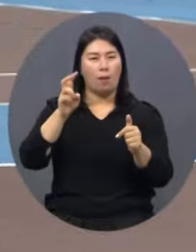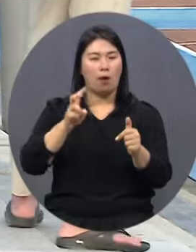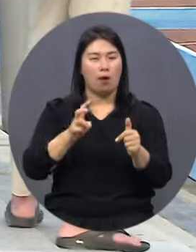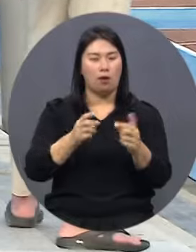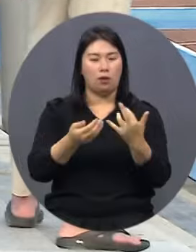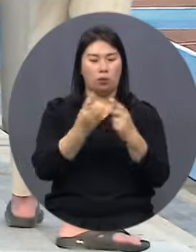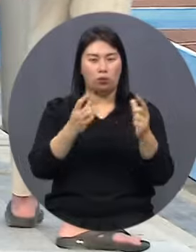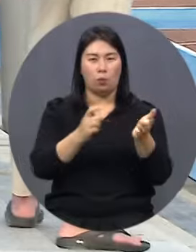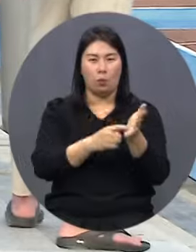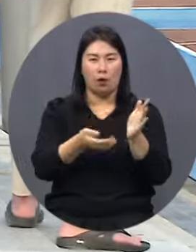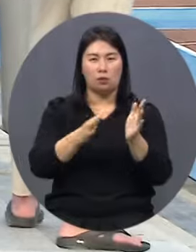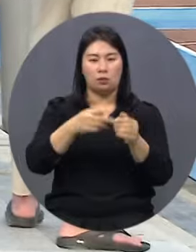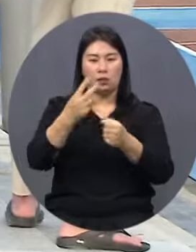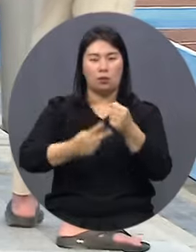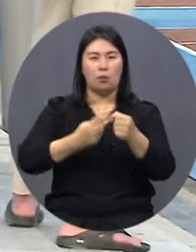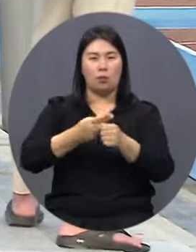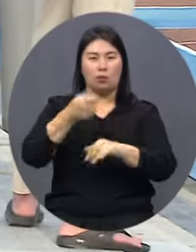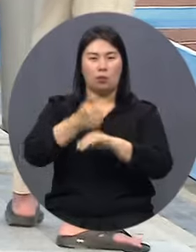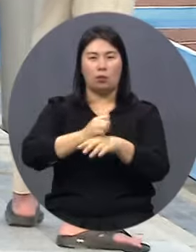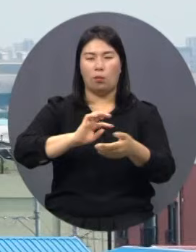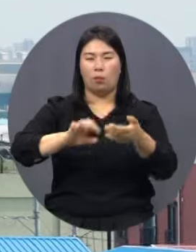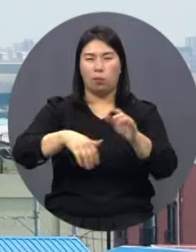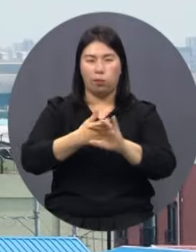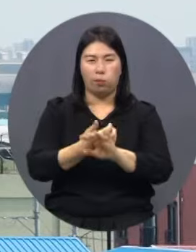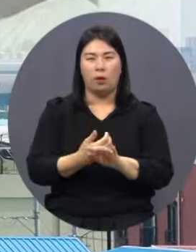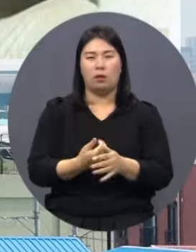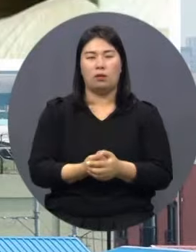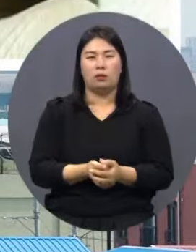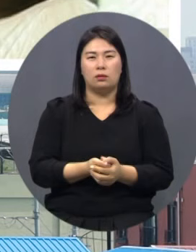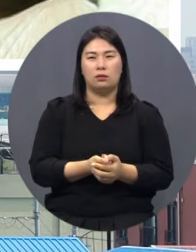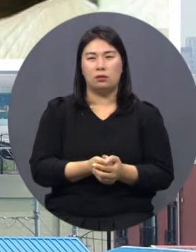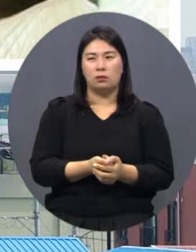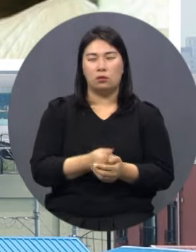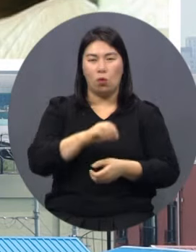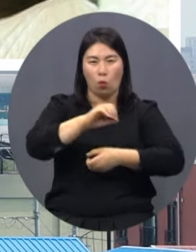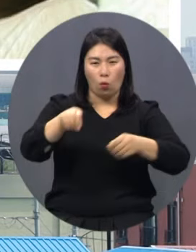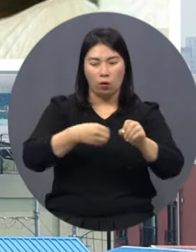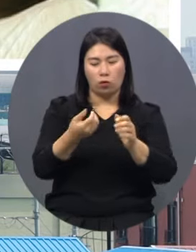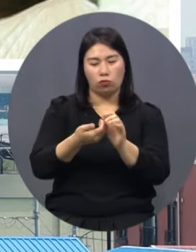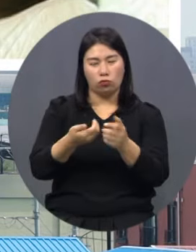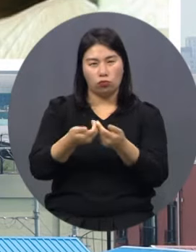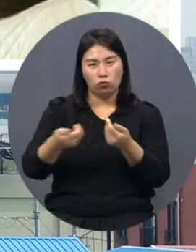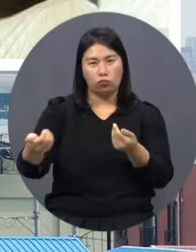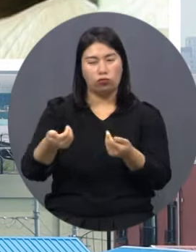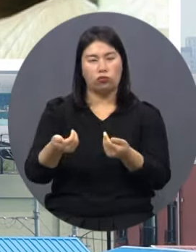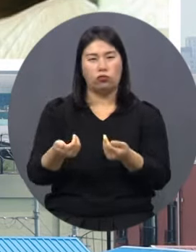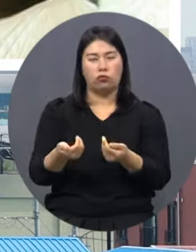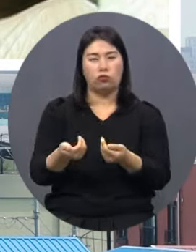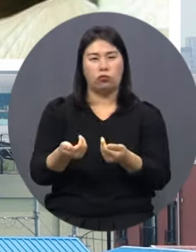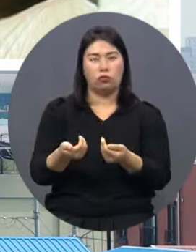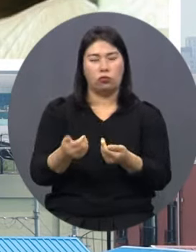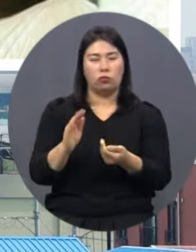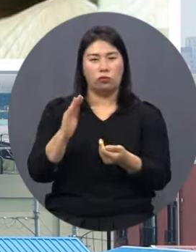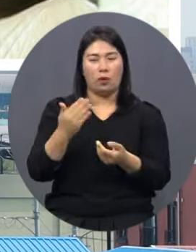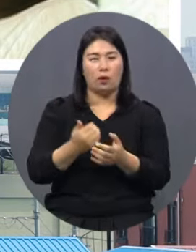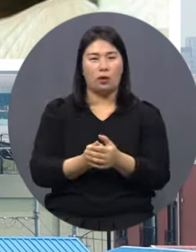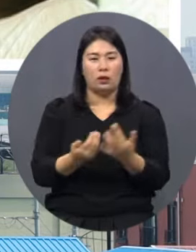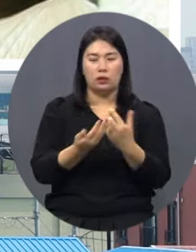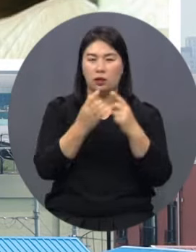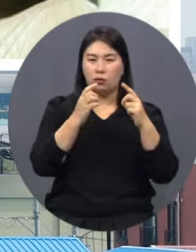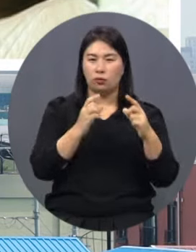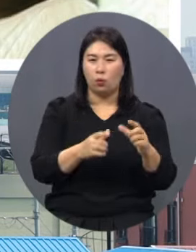2년 만에 결과가 뒤바뀐 겁니다 23년에 오히려 유출이 되는 상황으로 조금 전환이 되어서